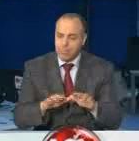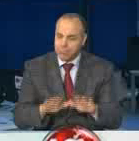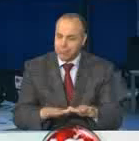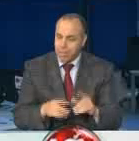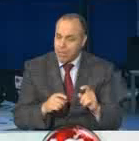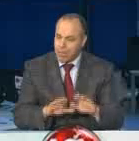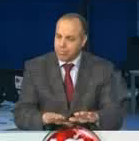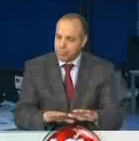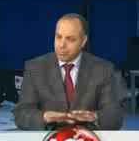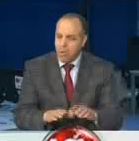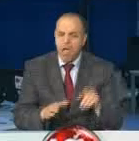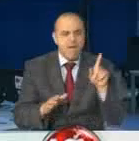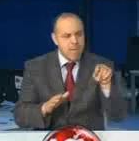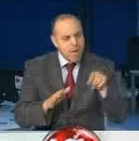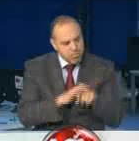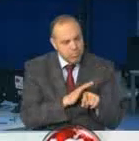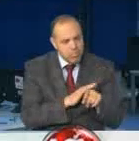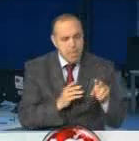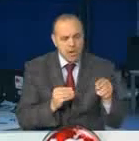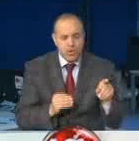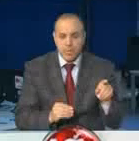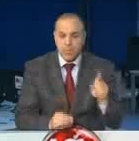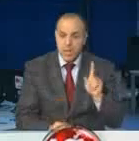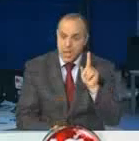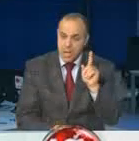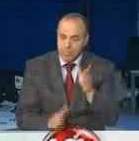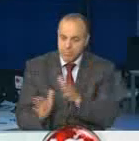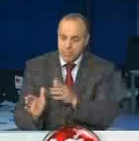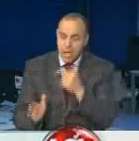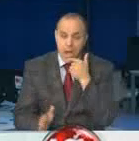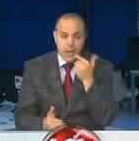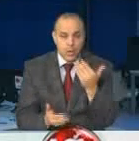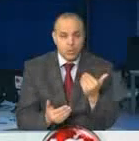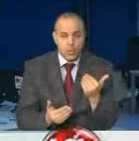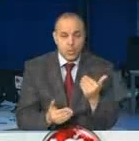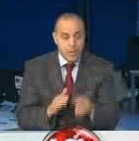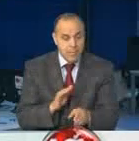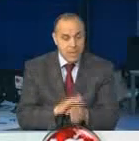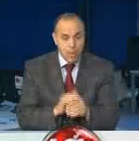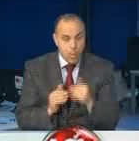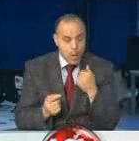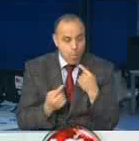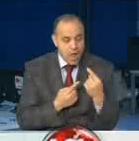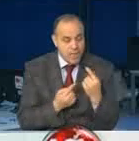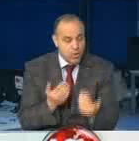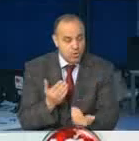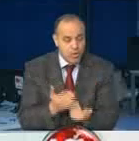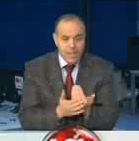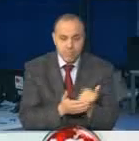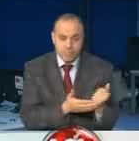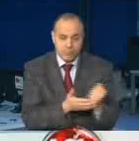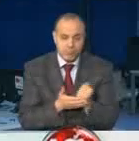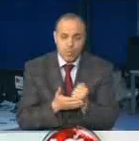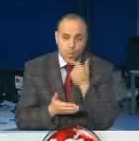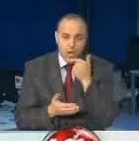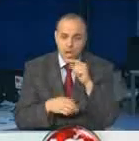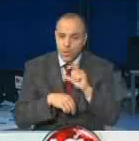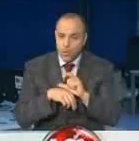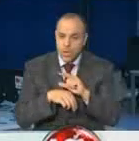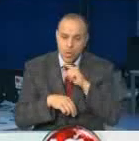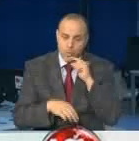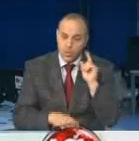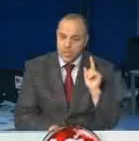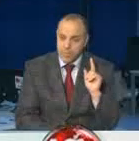التي تخللتها خروقات متكررة. من جهة أخرى ينتظر الانطلاق في محادثات جديدة مدعومة من كل من تركيا